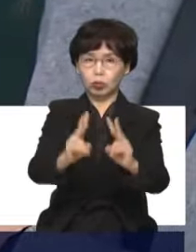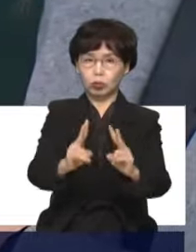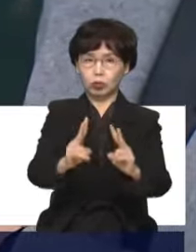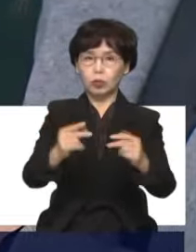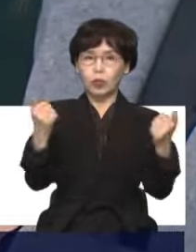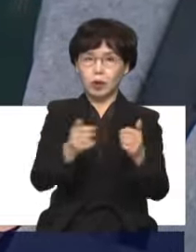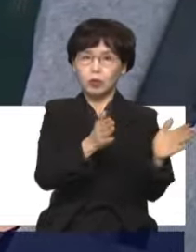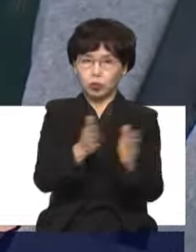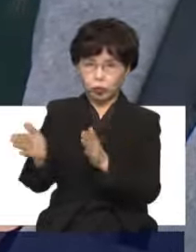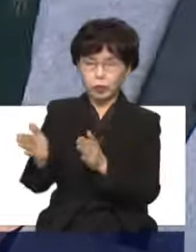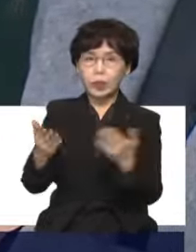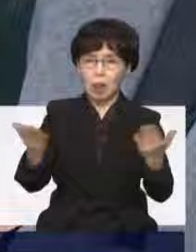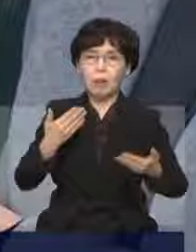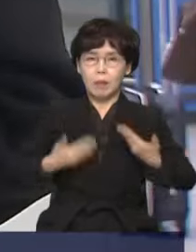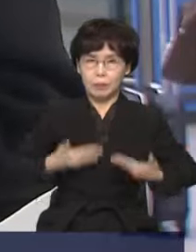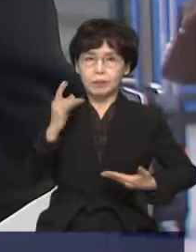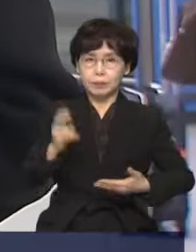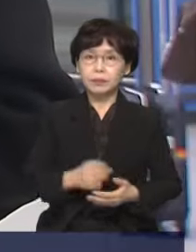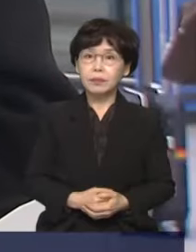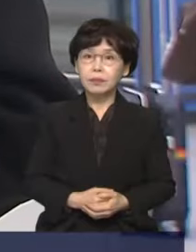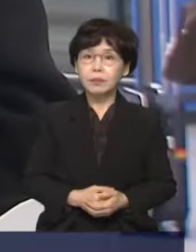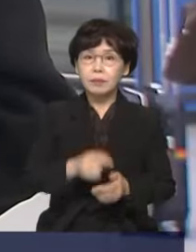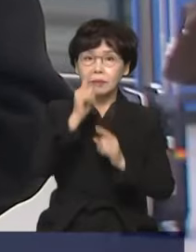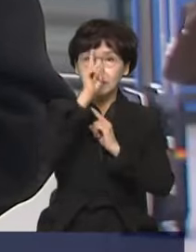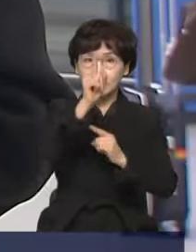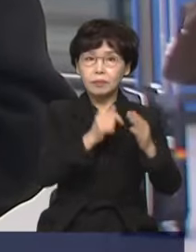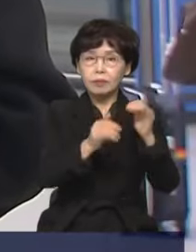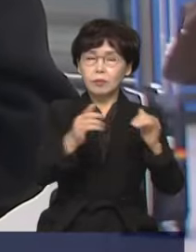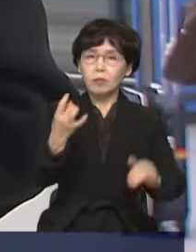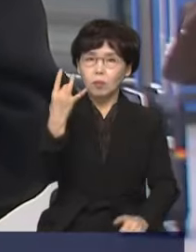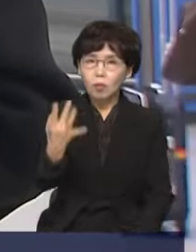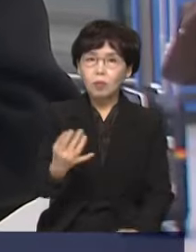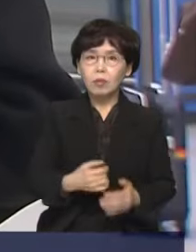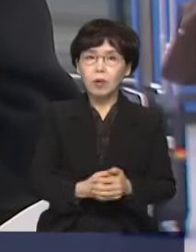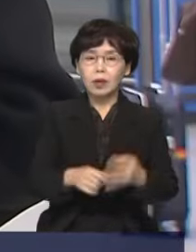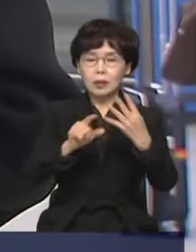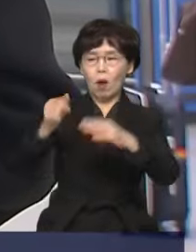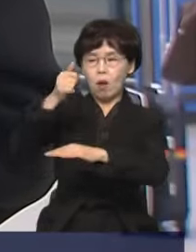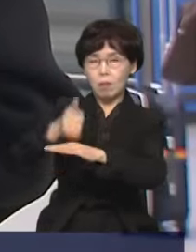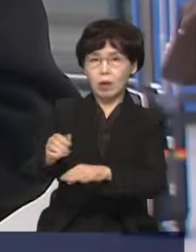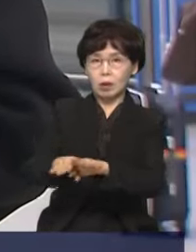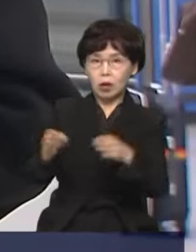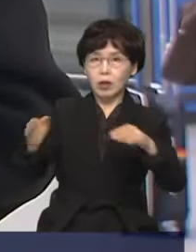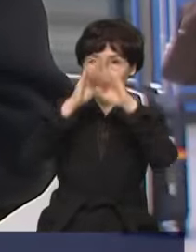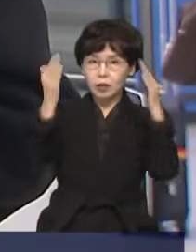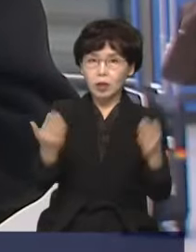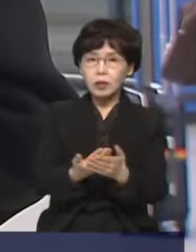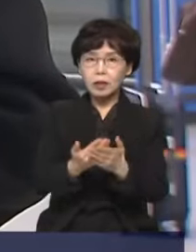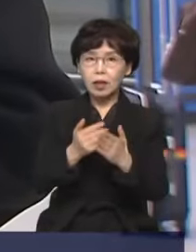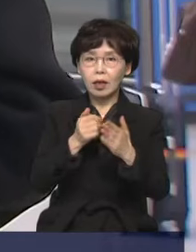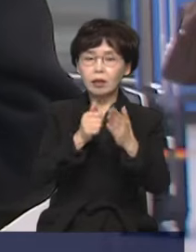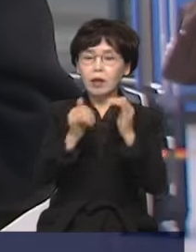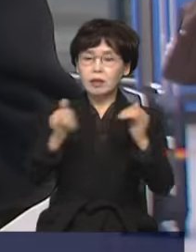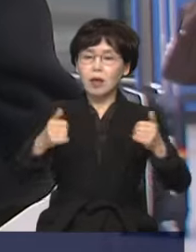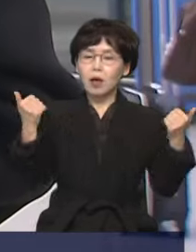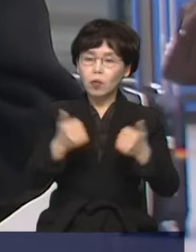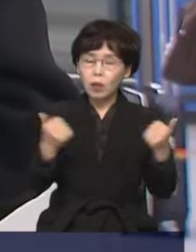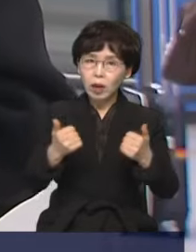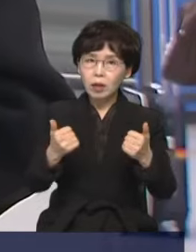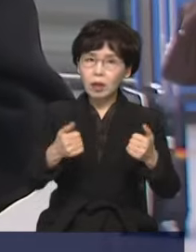업무를 많이 하게 될 겁니다. 이 대사는 당초 다음 달 말 열리는 전체 공관장 회의에 참석하기 위해 돌아올